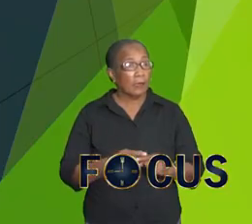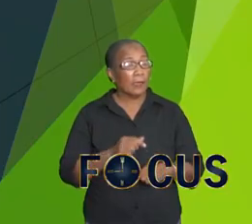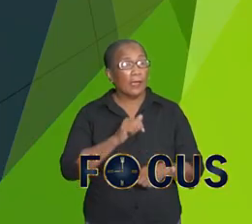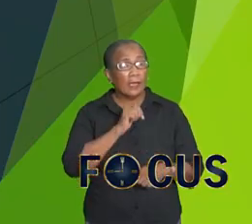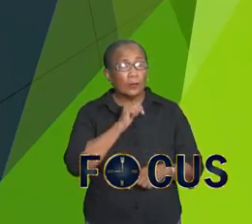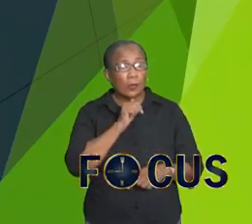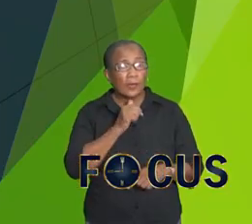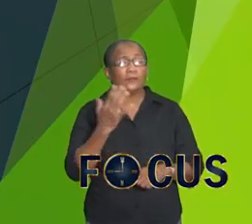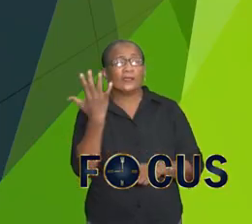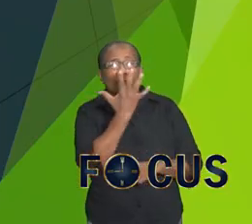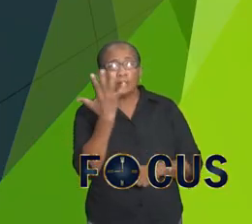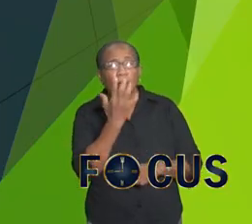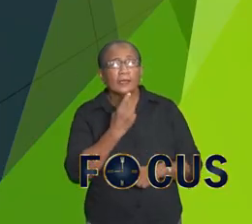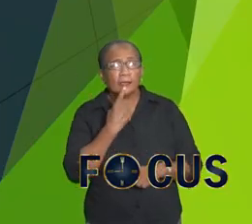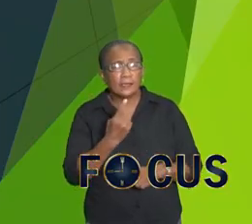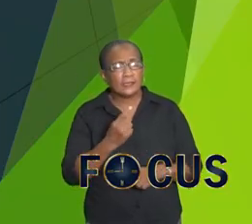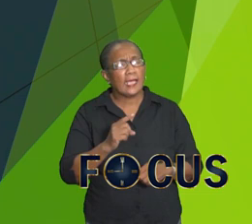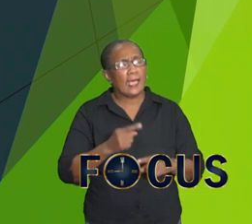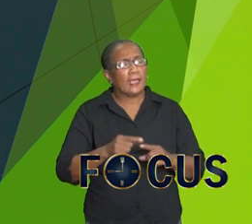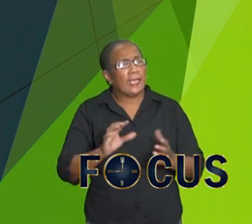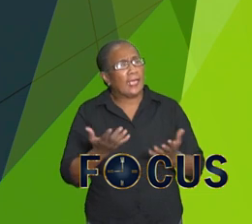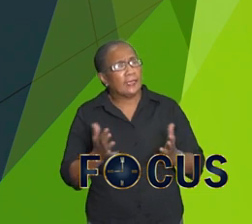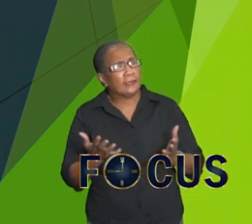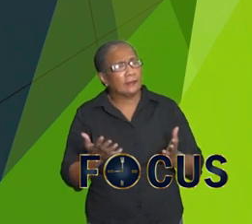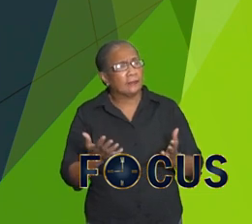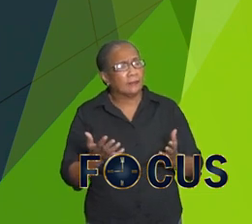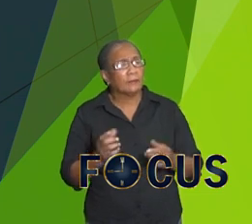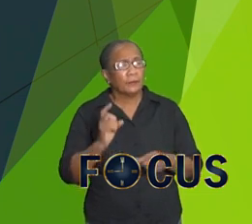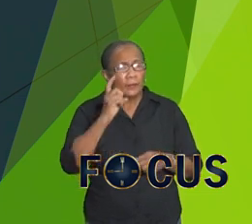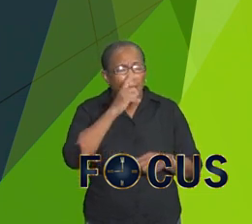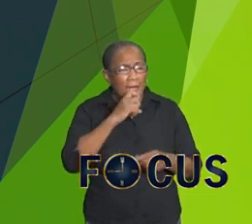het schijnt dus wat verwarring te zijn. En eigenlijk